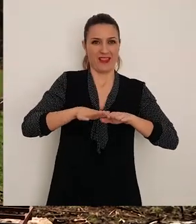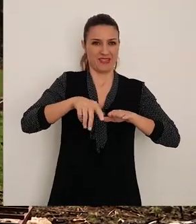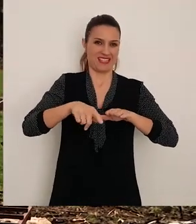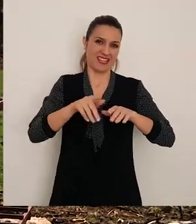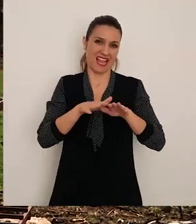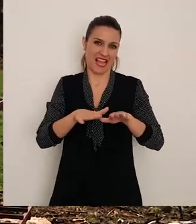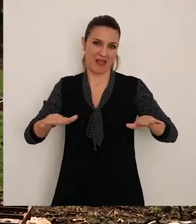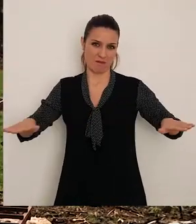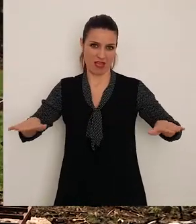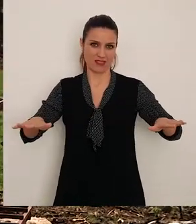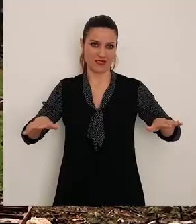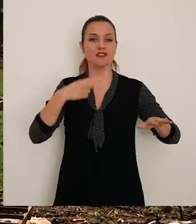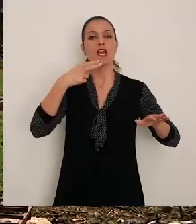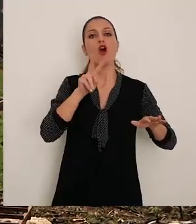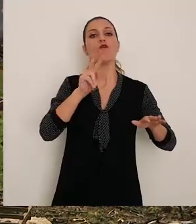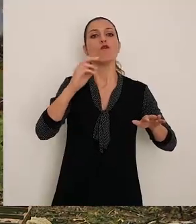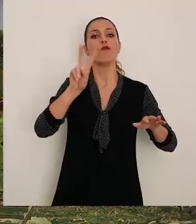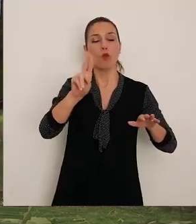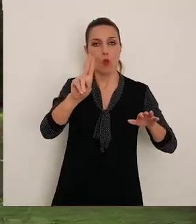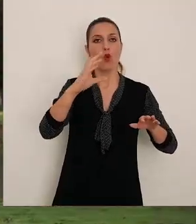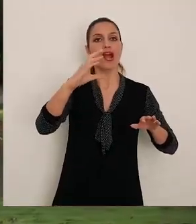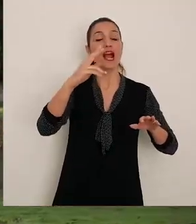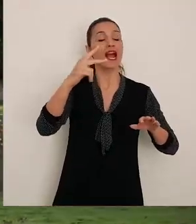campagna, chiamata in greco vuccale.